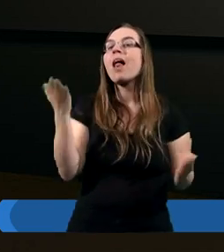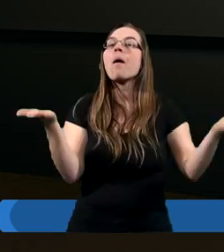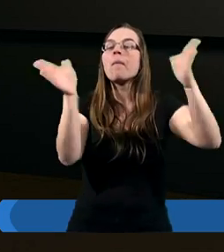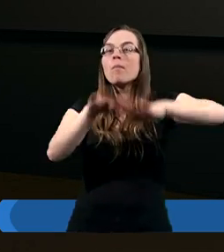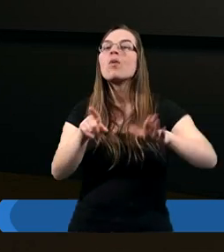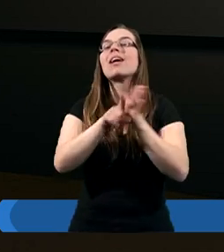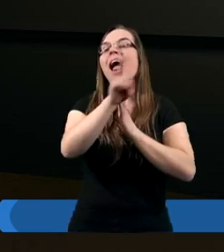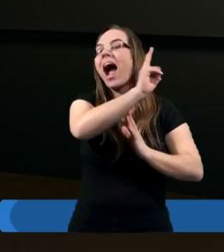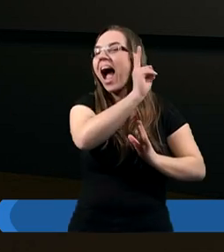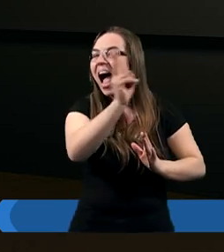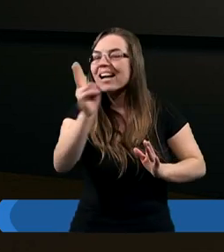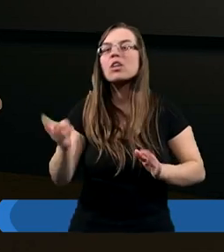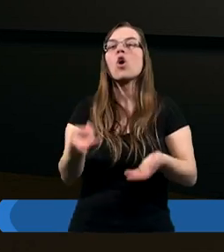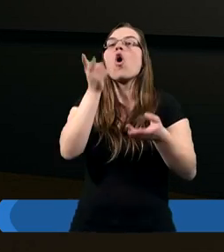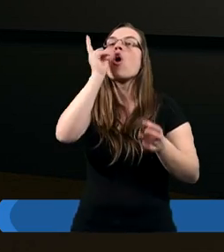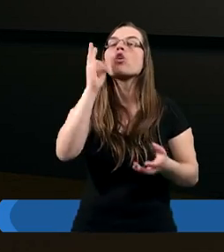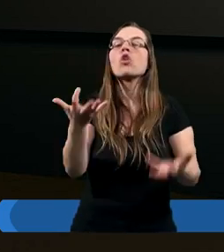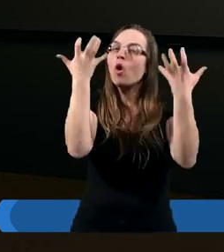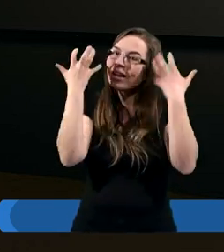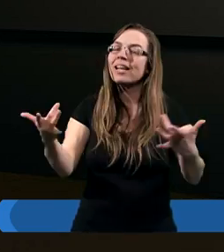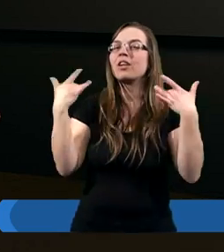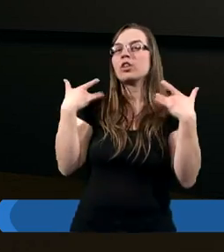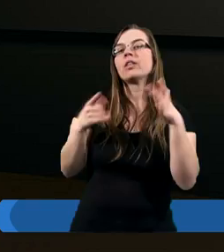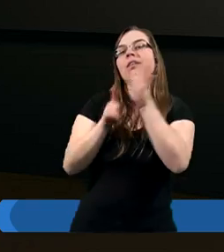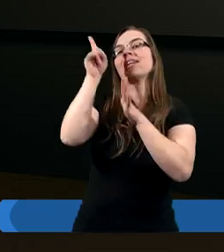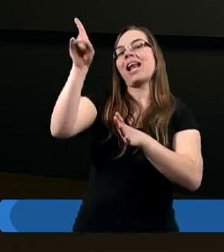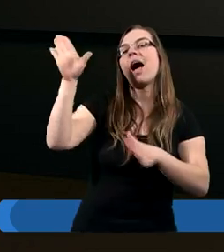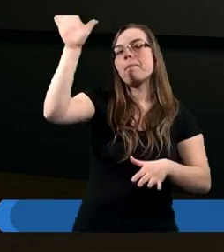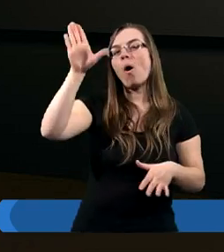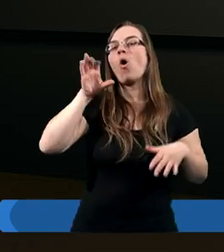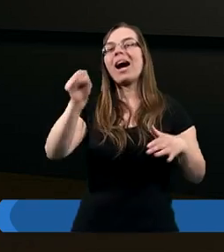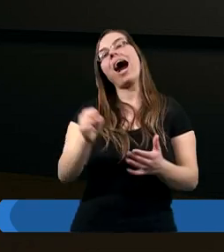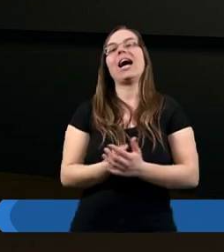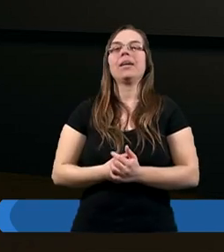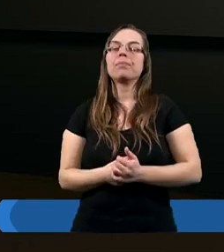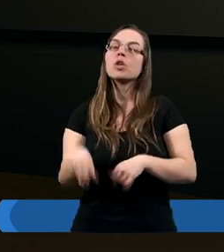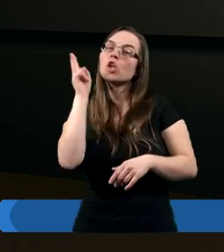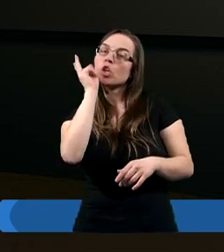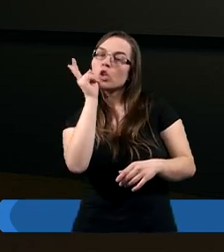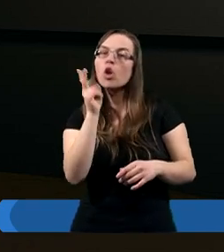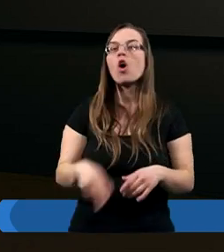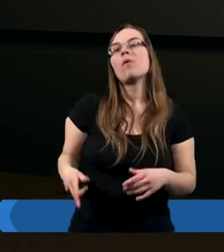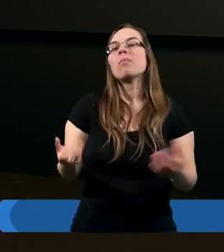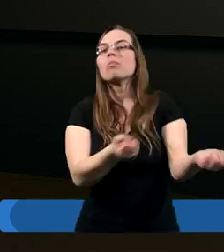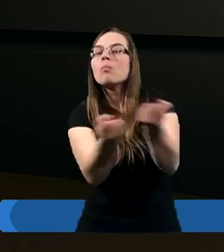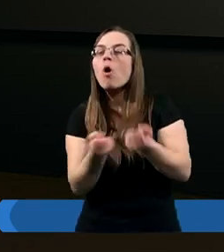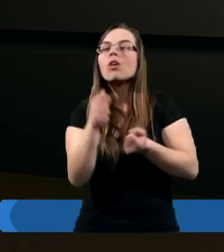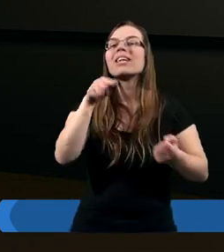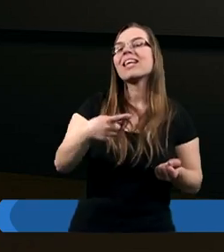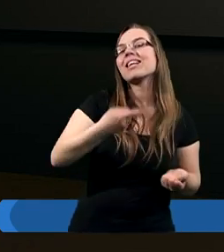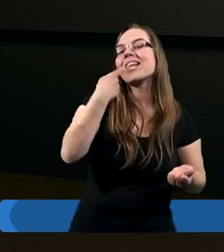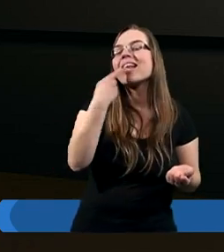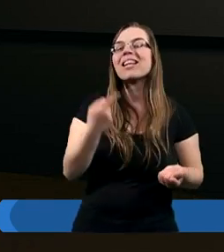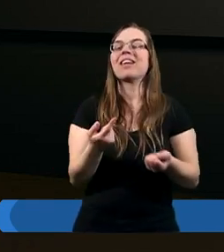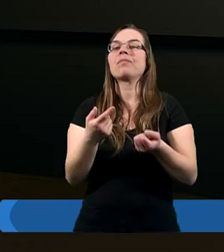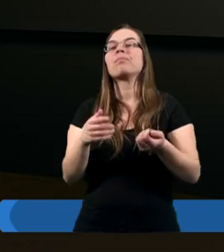tego, kto stara się żyć dla Boga, kto żyje dla Niego. Kto powstrzymuje ten język swój